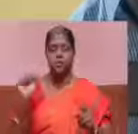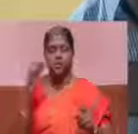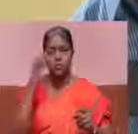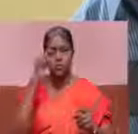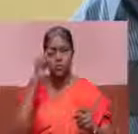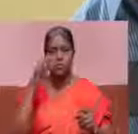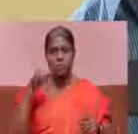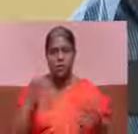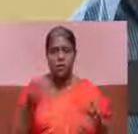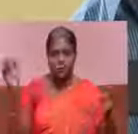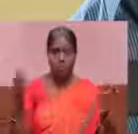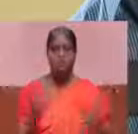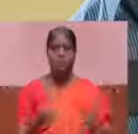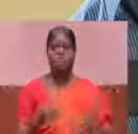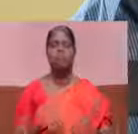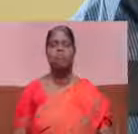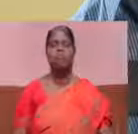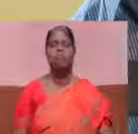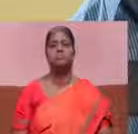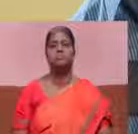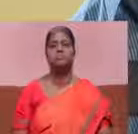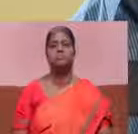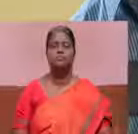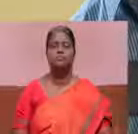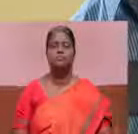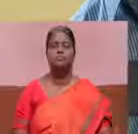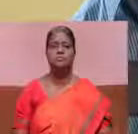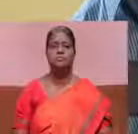உணர்ந்து வாக்களிக்க முன்வர வளைப்பது.